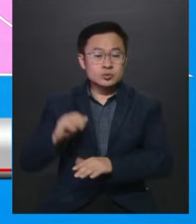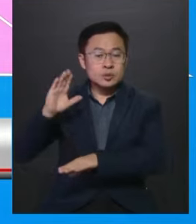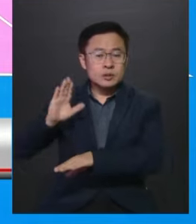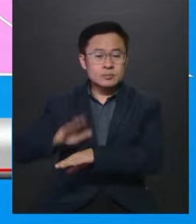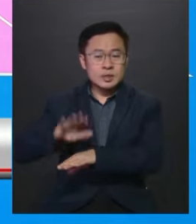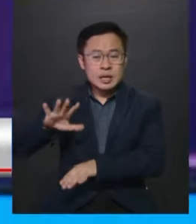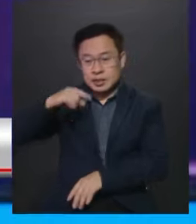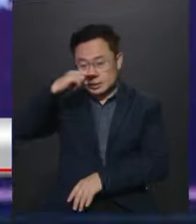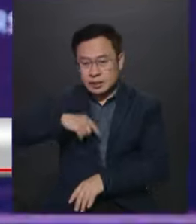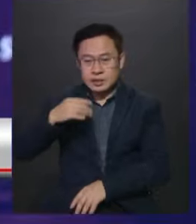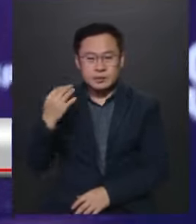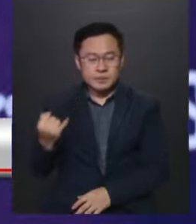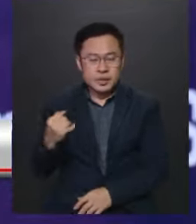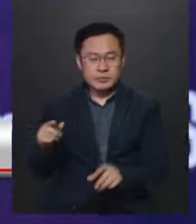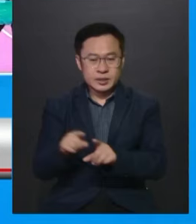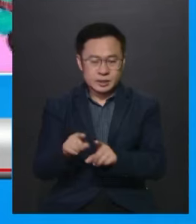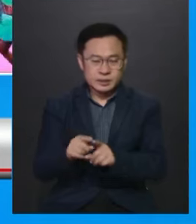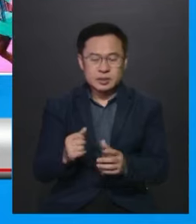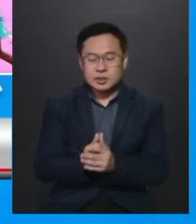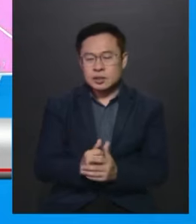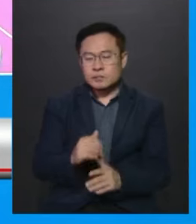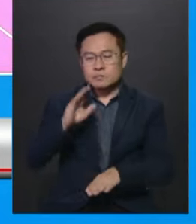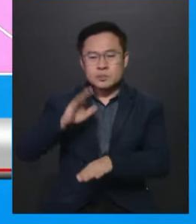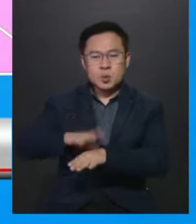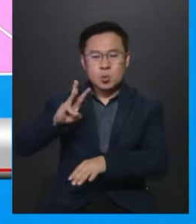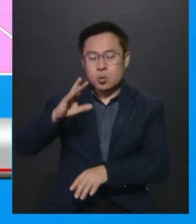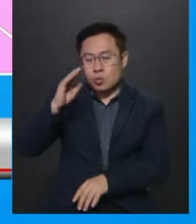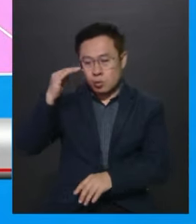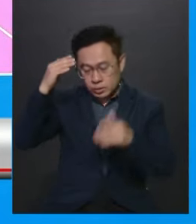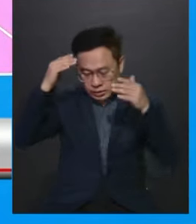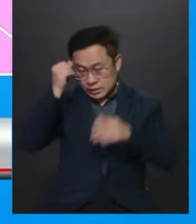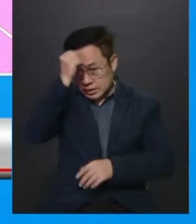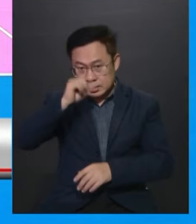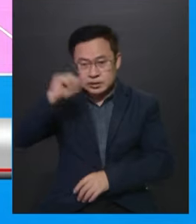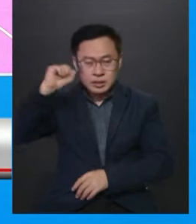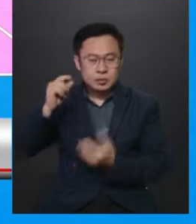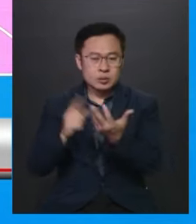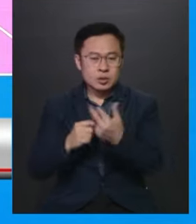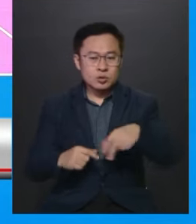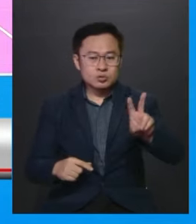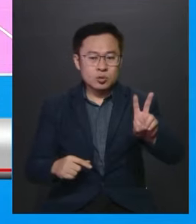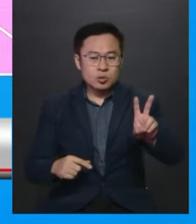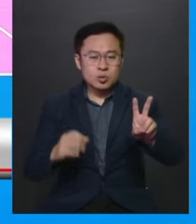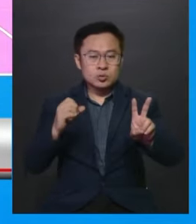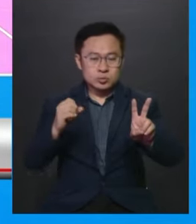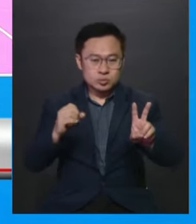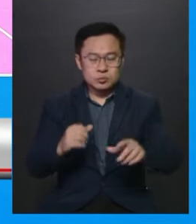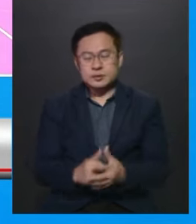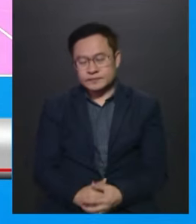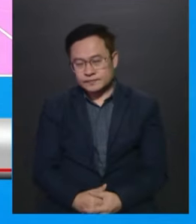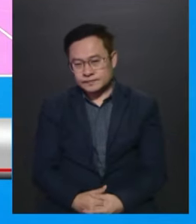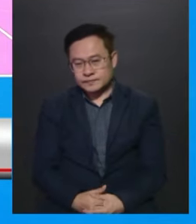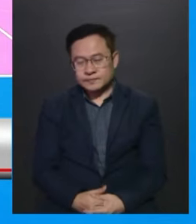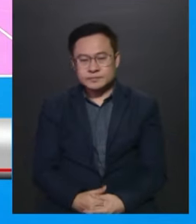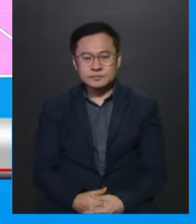การก็แพ้ชลิวรีราชพิกาพมีปาตีครับมือวางอันดับ6ของรายการจากอินเดียไป0-2เซตสกอร์3-6แล้วก็